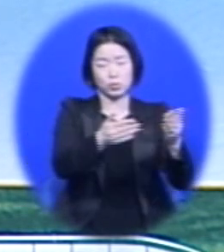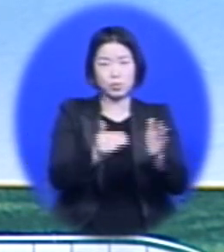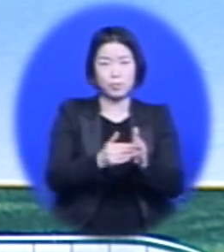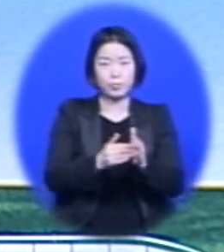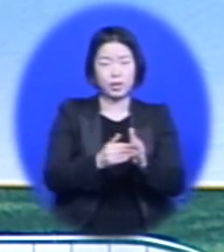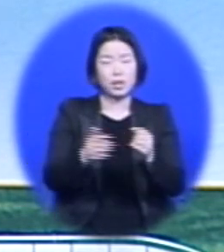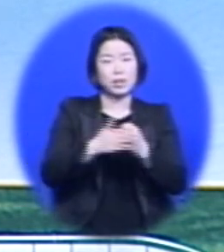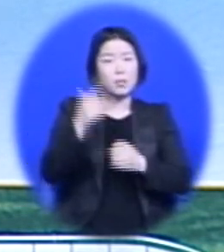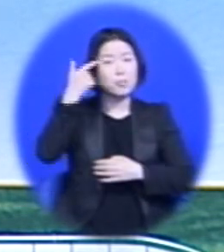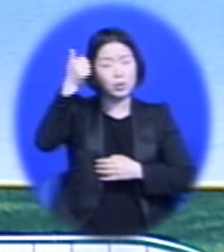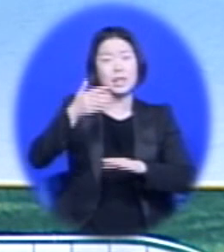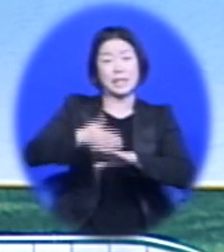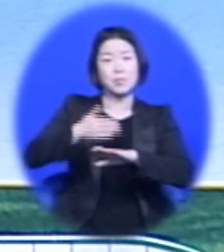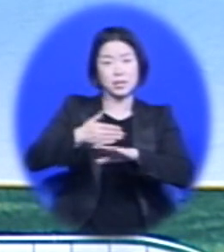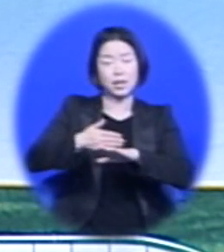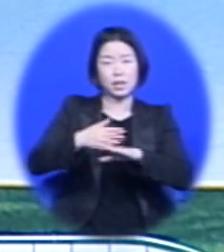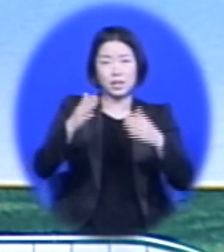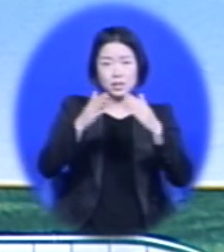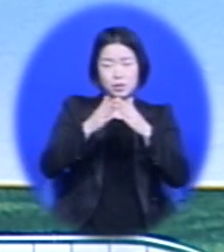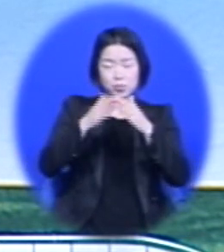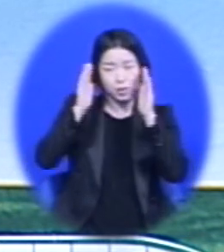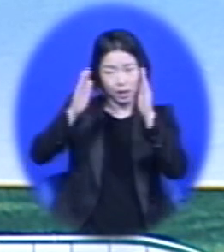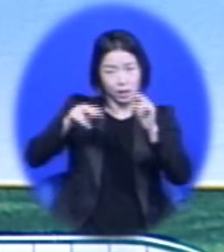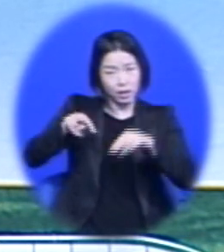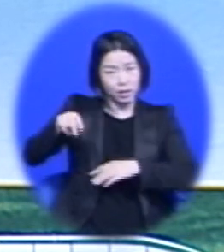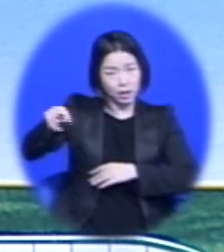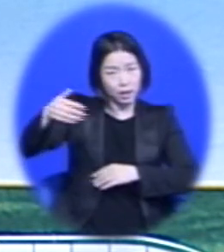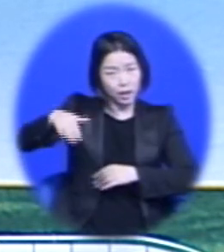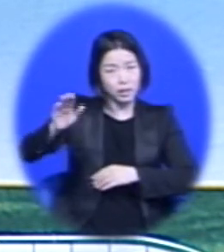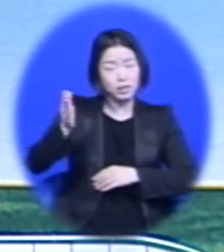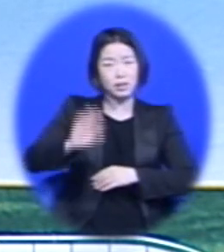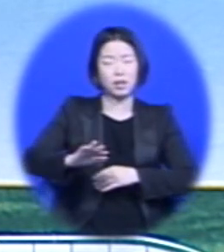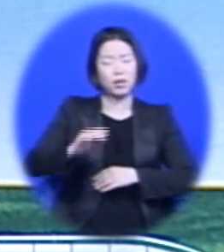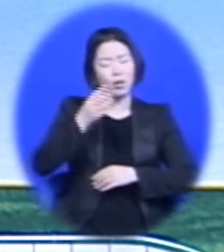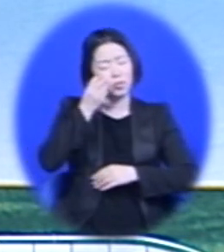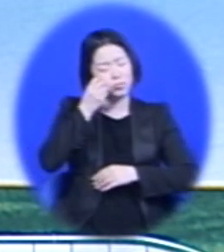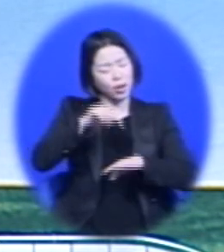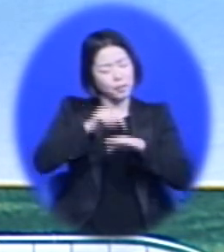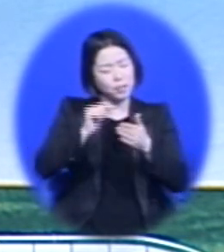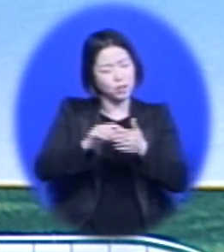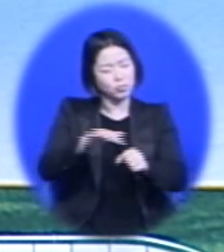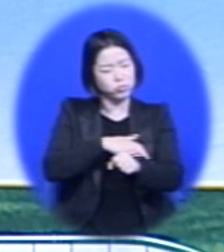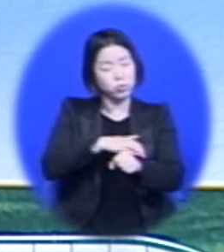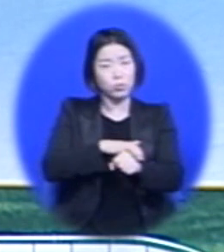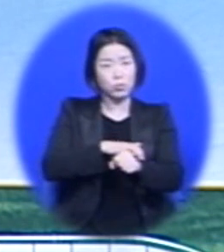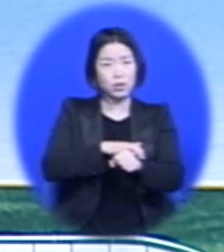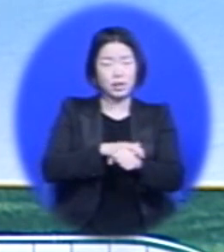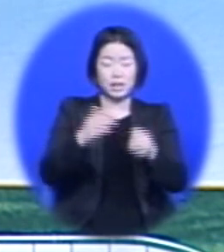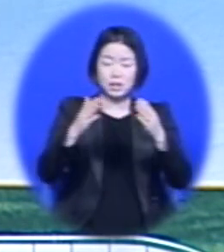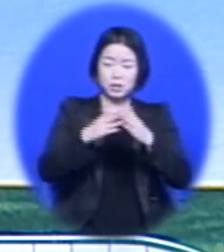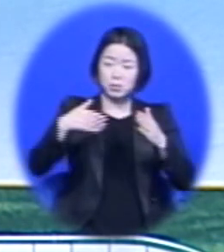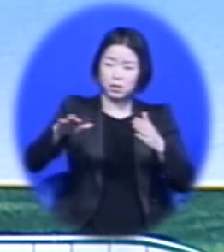너무 감사하다고 그리고 집을 향하여 가는데 이상하게 마음이 불편한 겁니다. 집에 가서